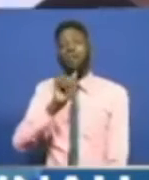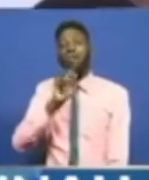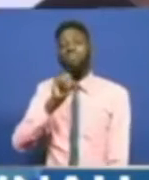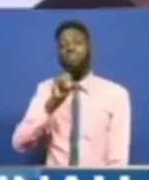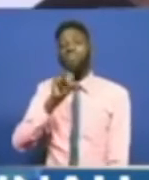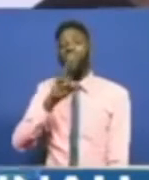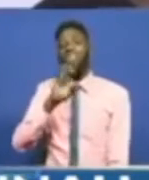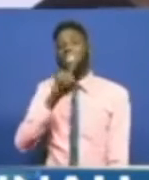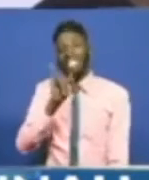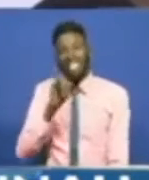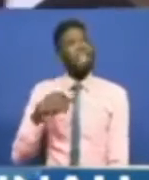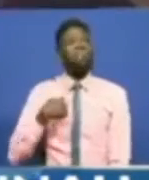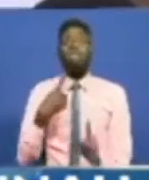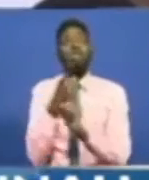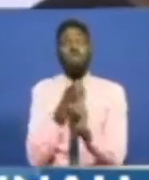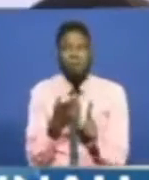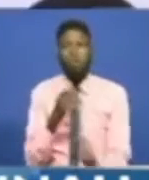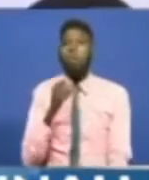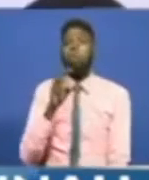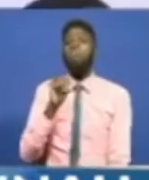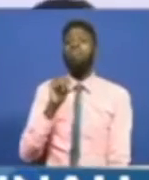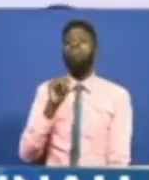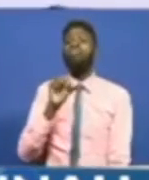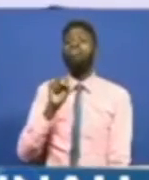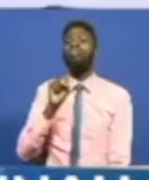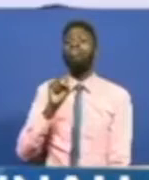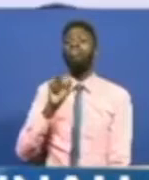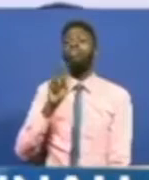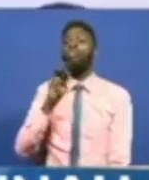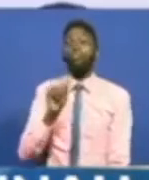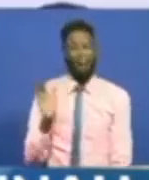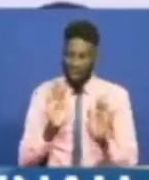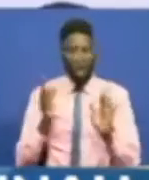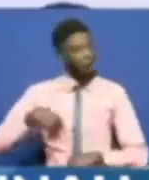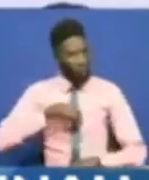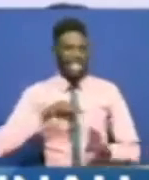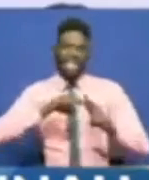Nini, msukumo na kadhalika. Tuanze kwanza na